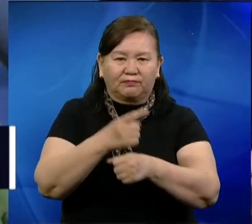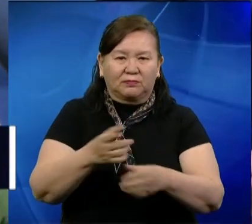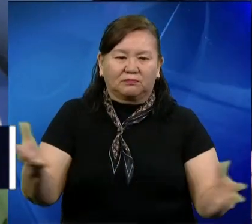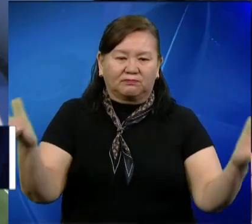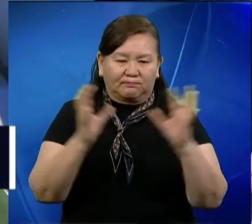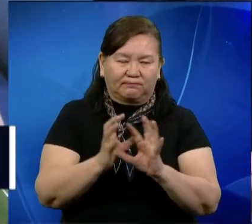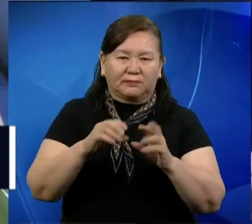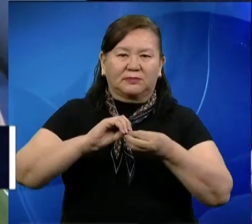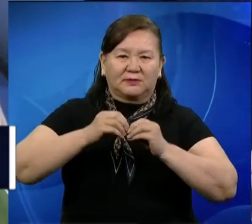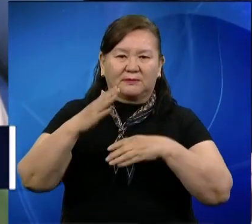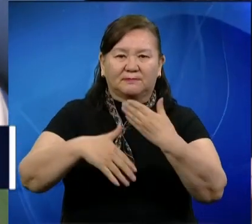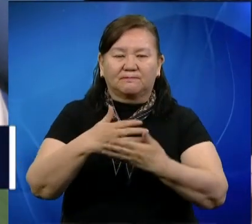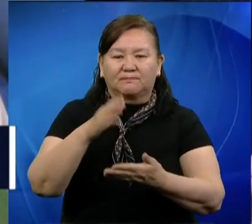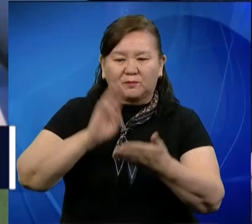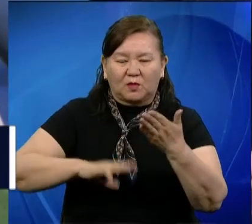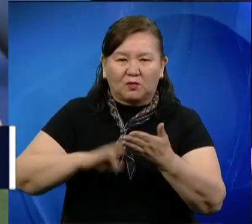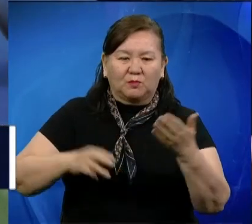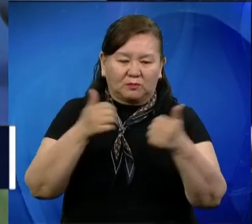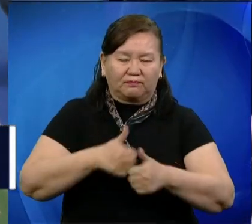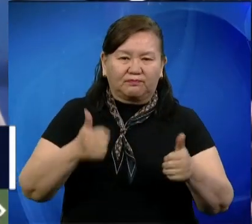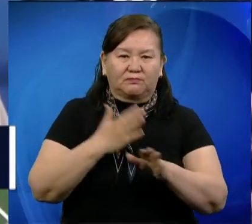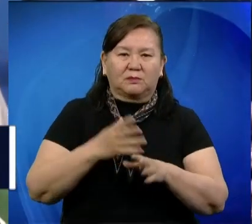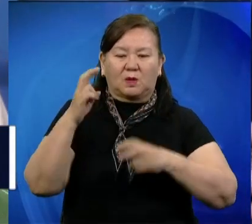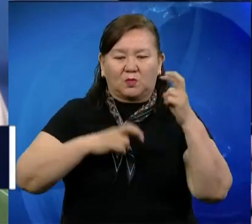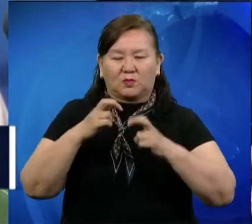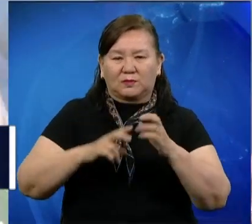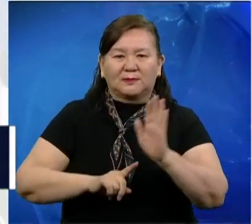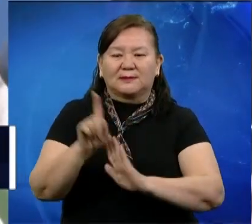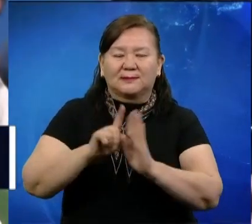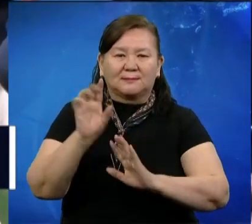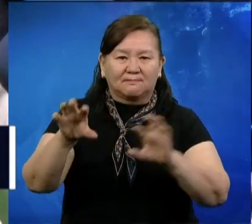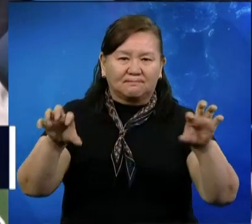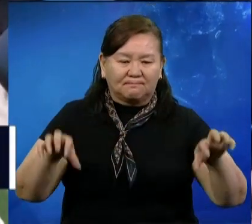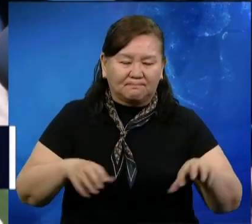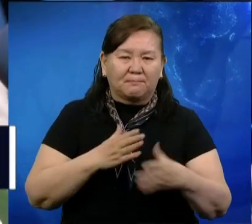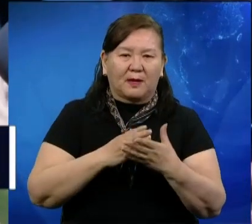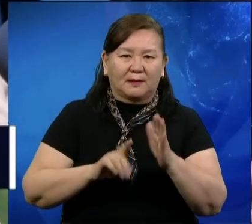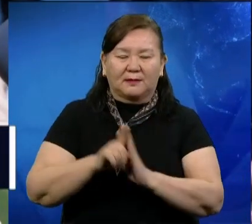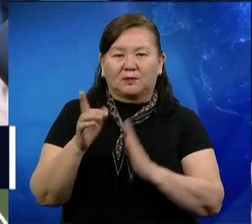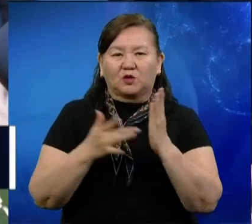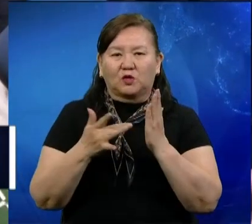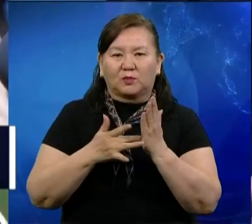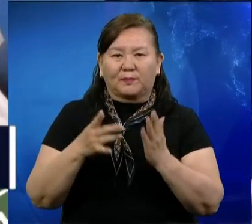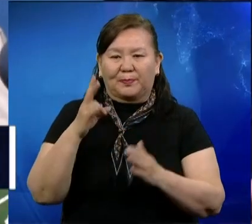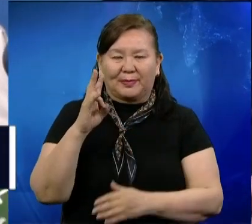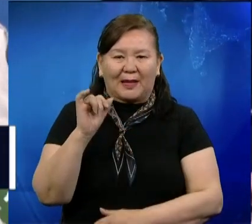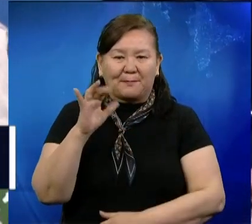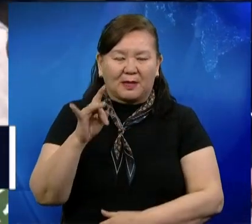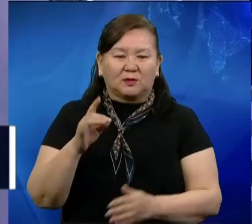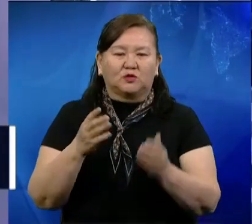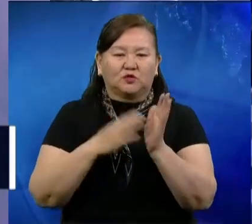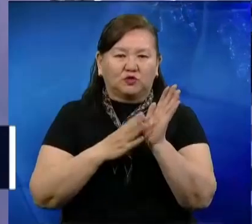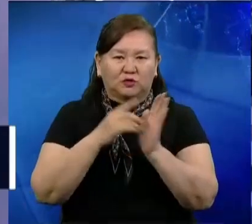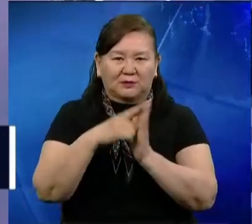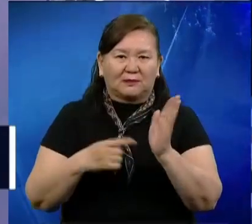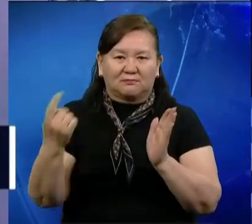захиалууд нь хийгдлээ, захиалгын төлбөрүүд нь хийгдчихлээ. Үйлдвэрлэлээр яваад эхэлсэн байна. Эхний тоног төхөөрөмжөд бол энэ намар 9-10 сард ороод